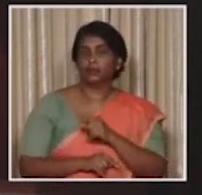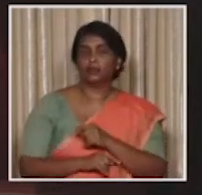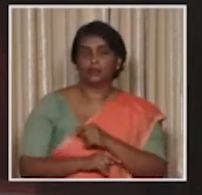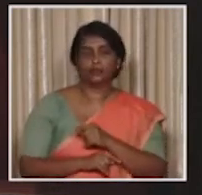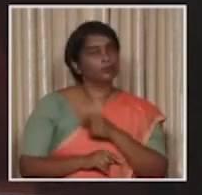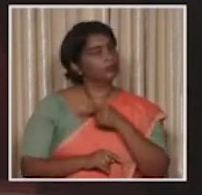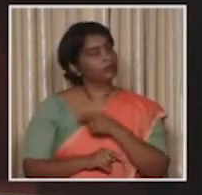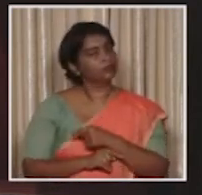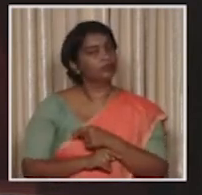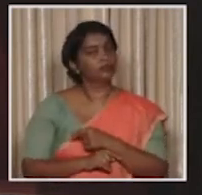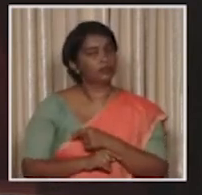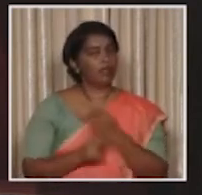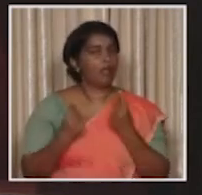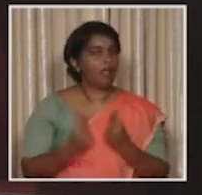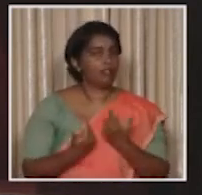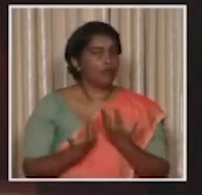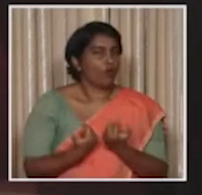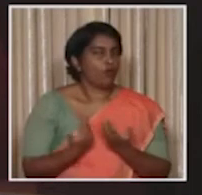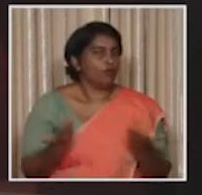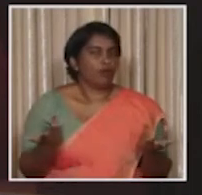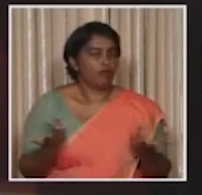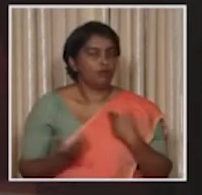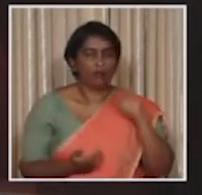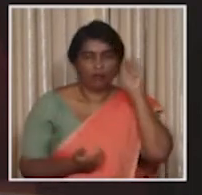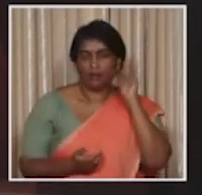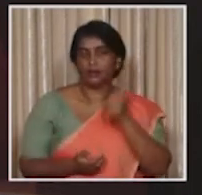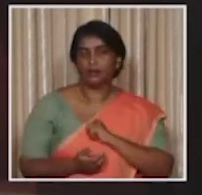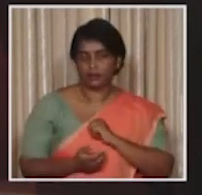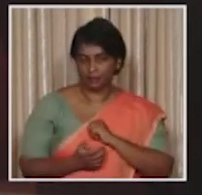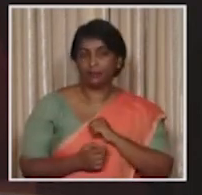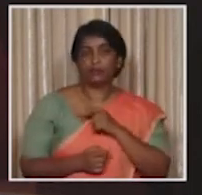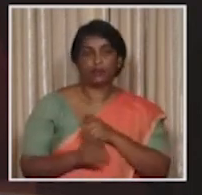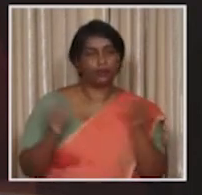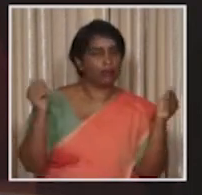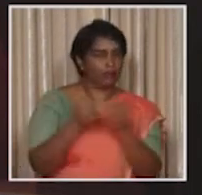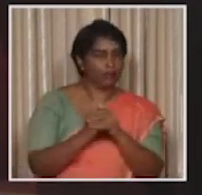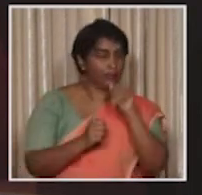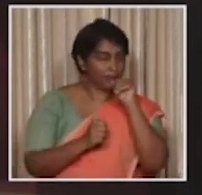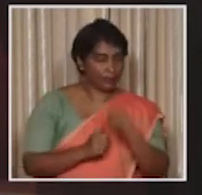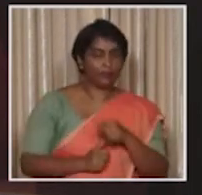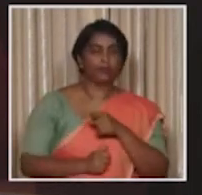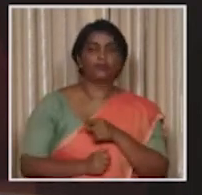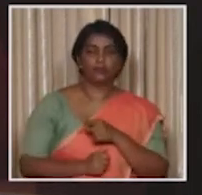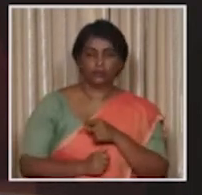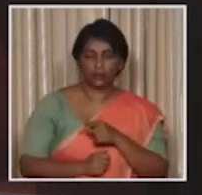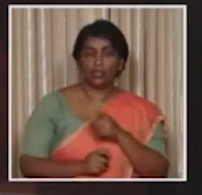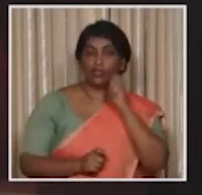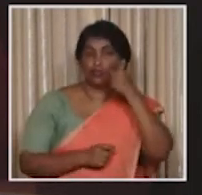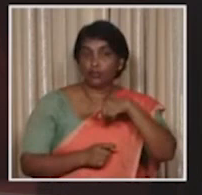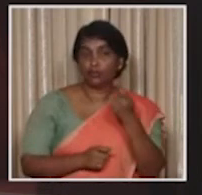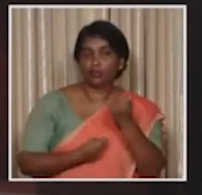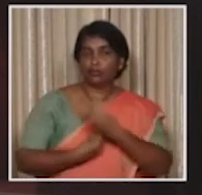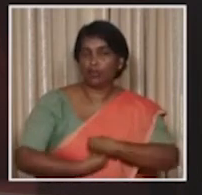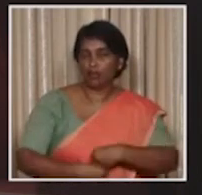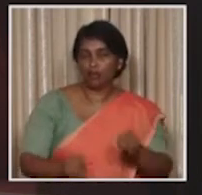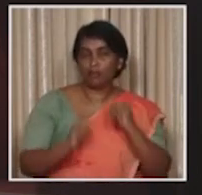මේ හදිසි උමනාව මොකක්ද කියලා මම අහන්න කැමතියි. මේක පිටුපසව පැහැදිලිවම ජනතා මුදල් නාස්තියක්